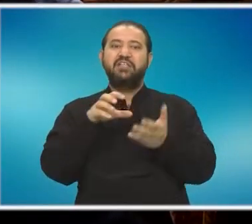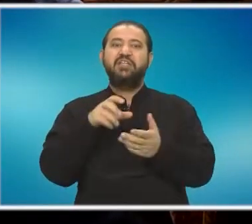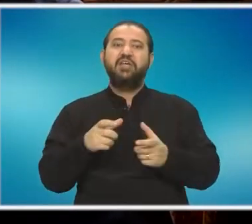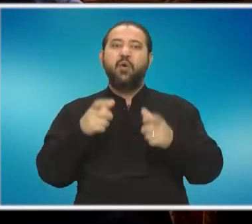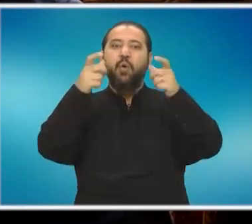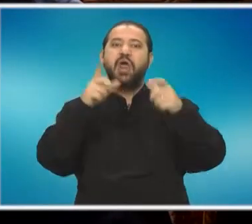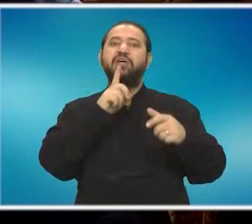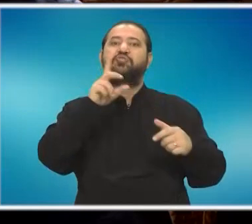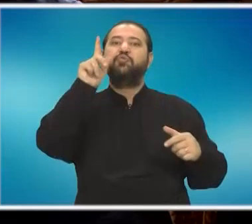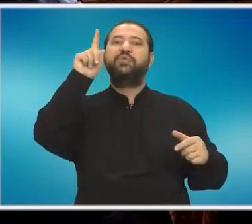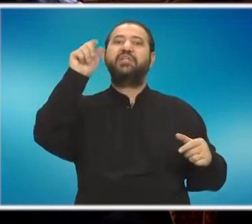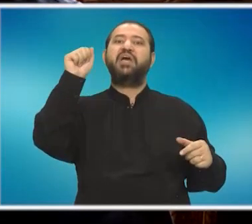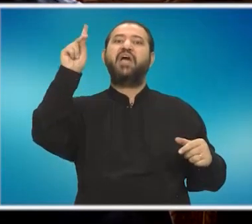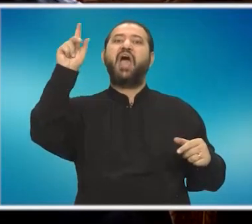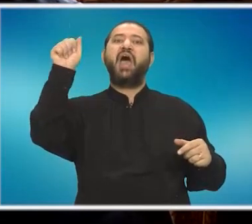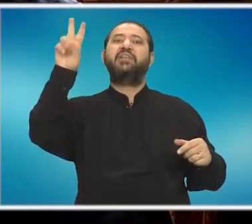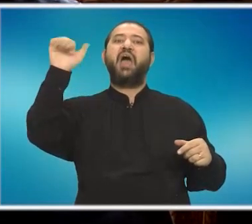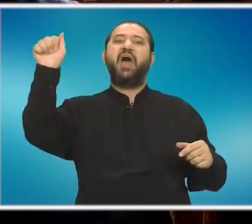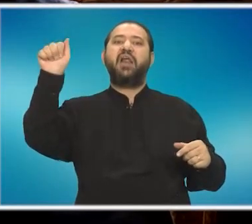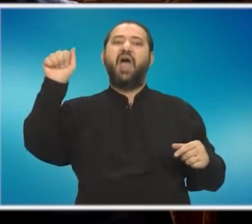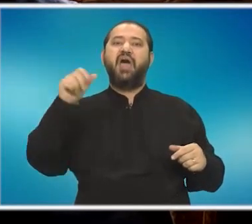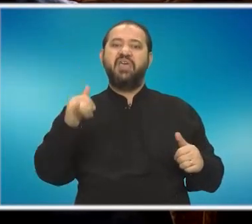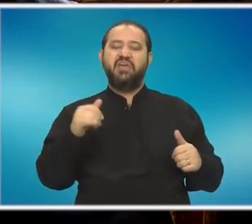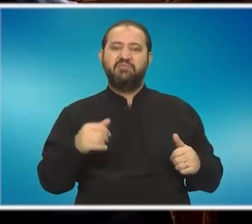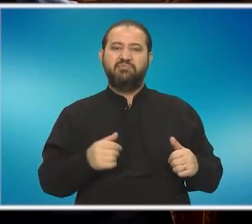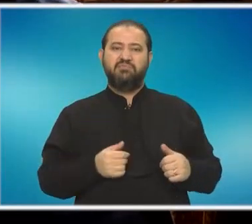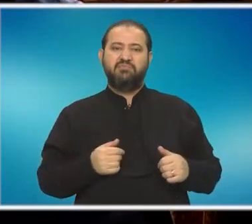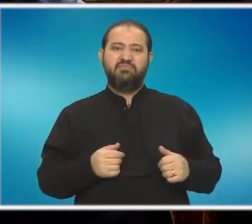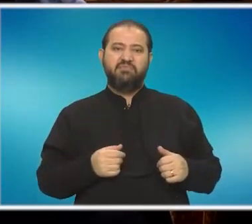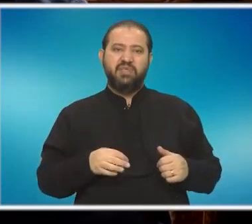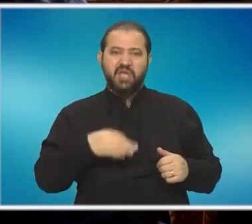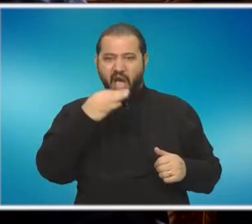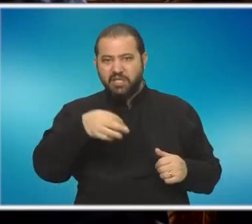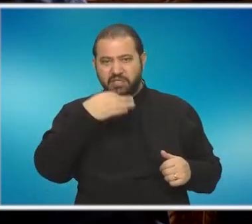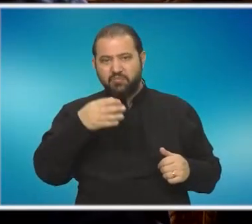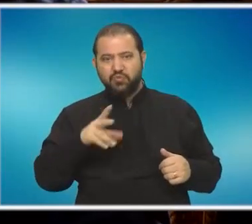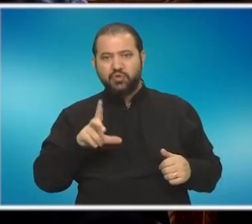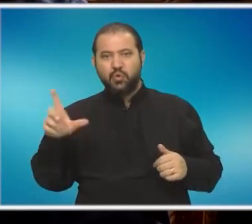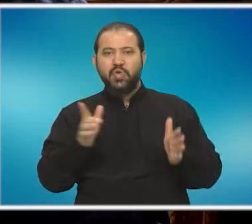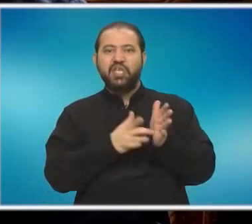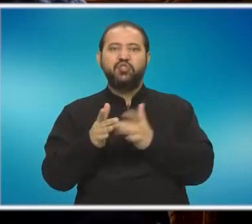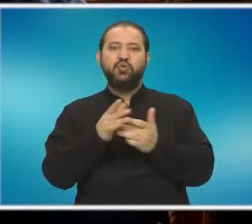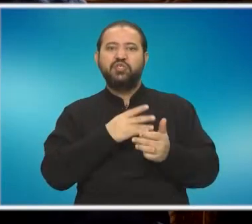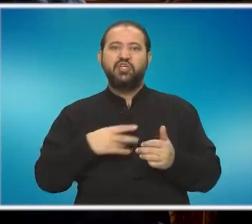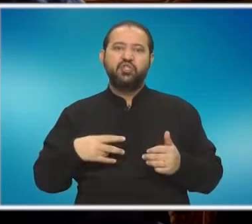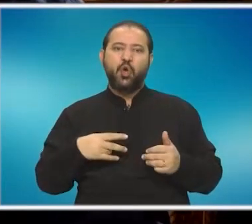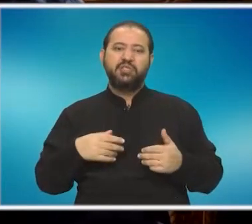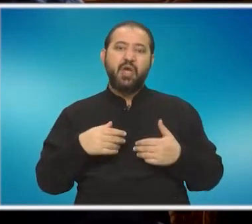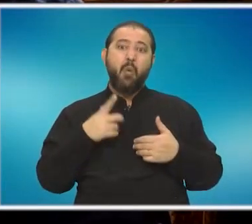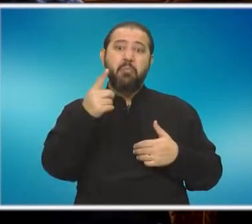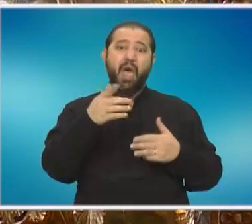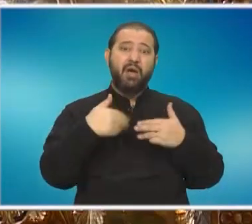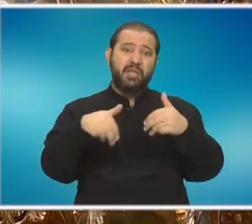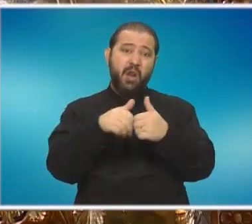și puteau și ei să se bucure de viața pe care le-a dat-o Dumnezeu ca dar, ei s-au întristat de